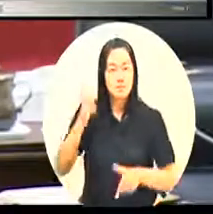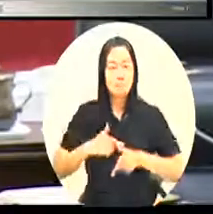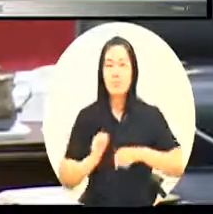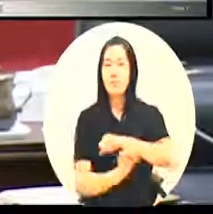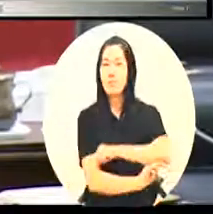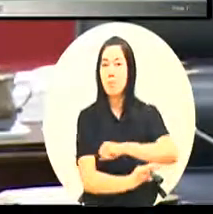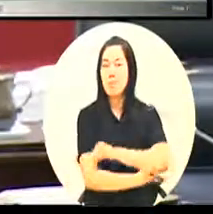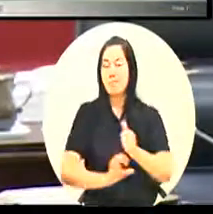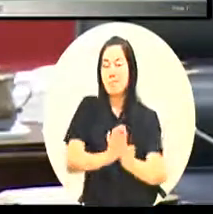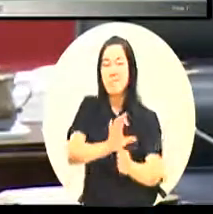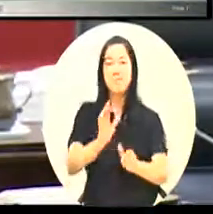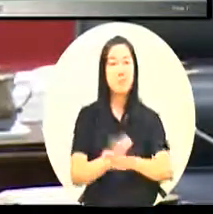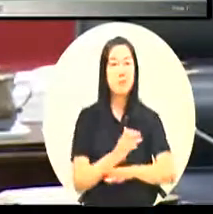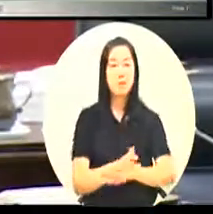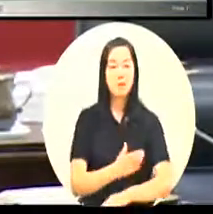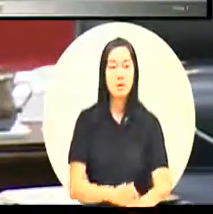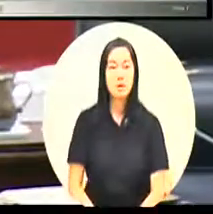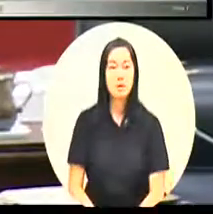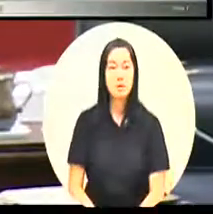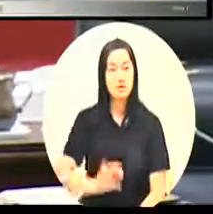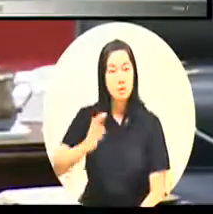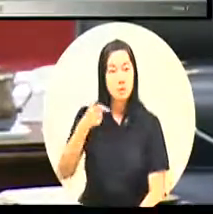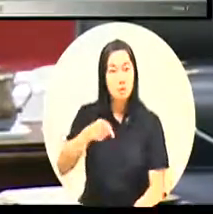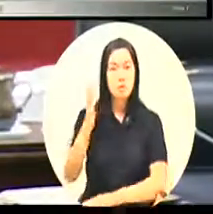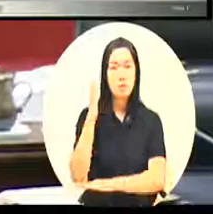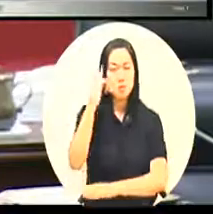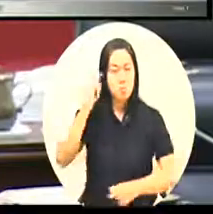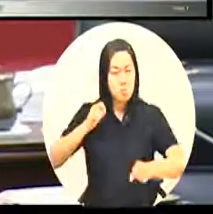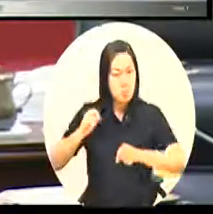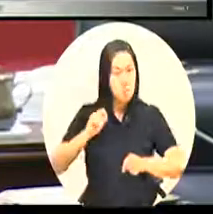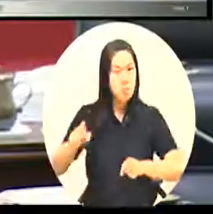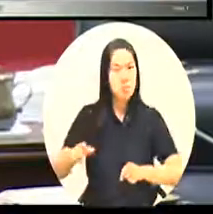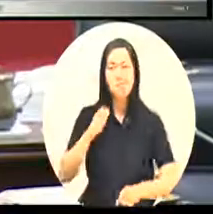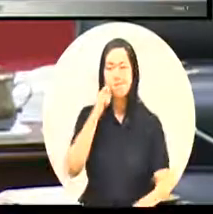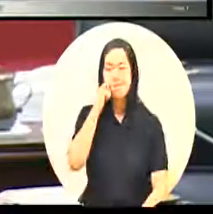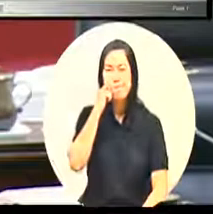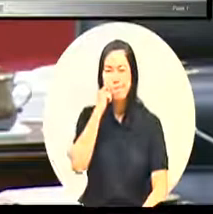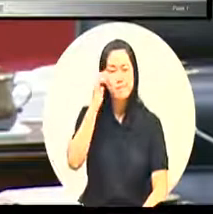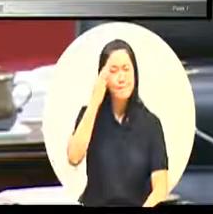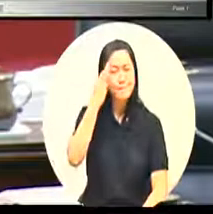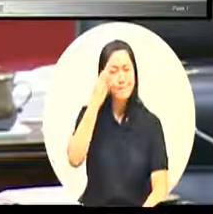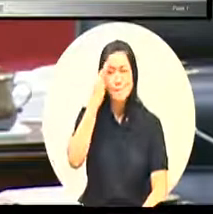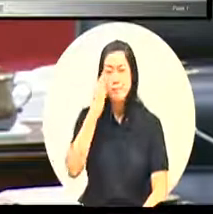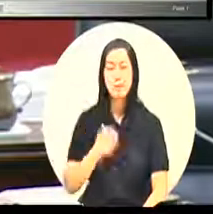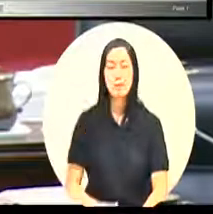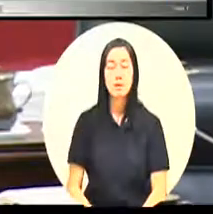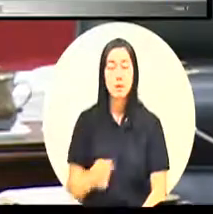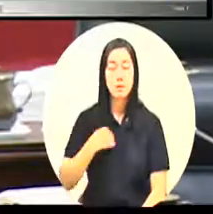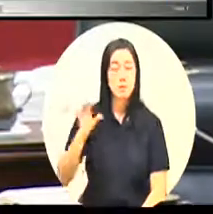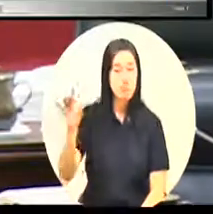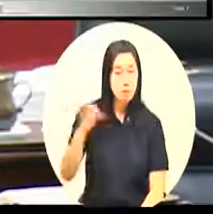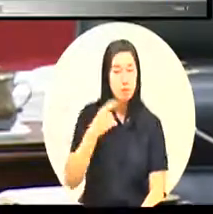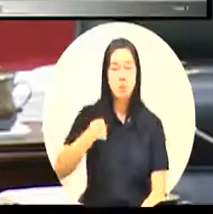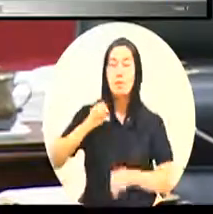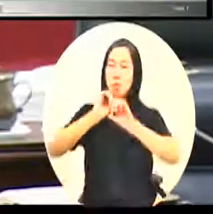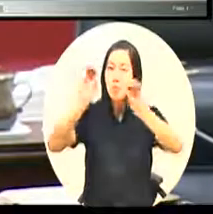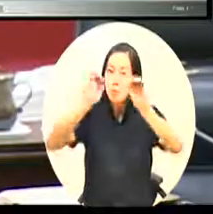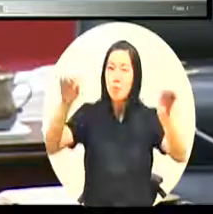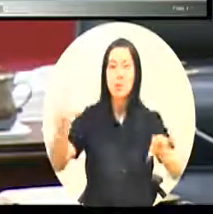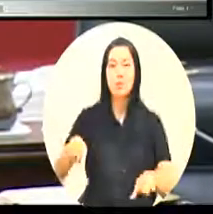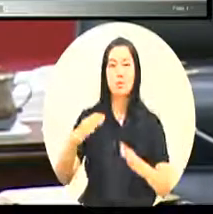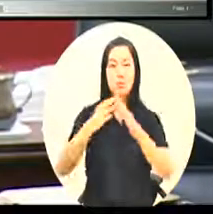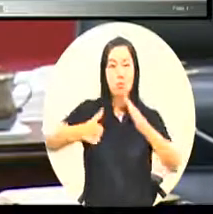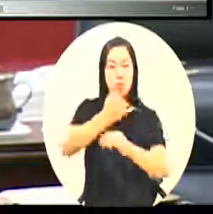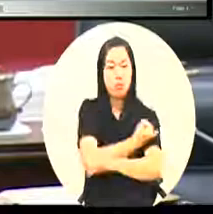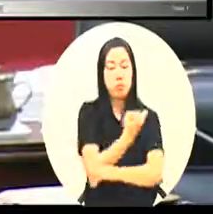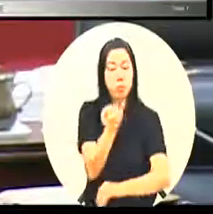胁。但是这个政策有一定的难度，所以今天我要透过这样子的呼吁跟市长报告，